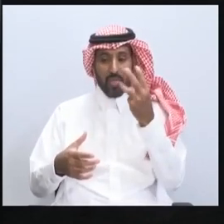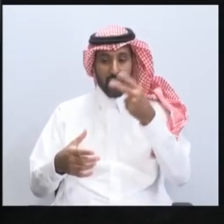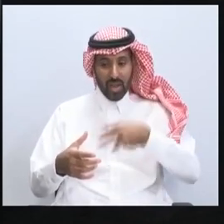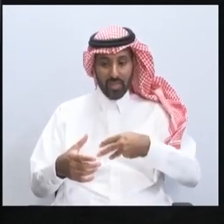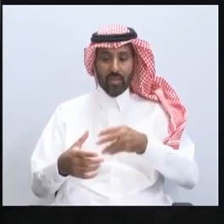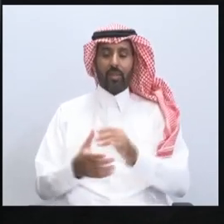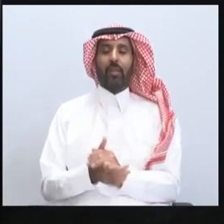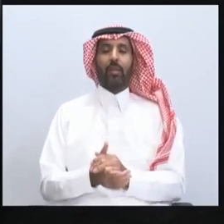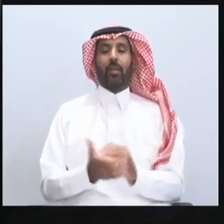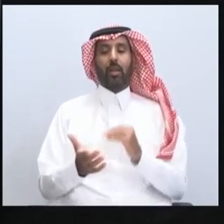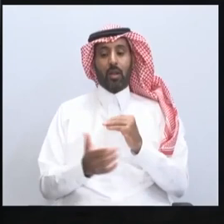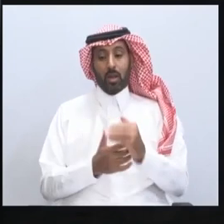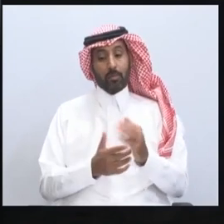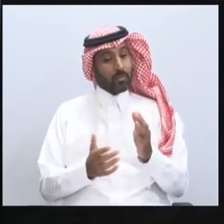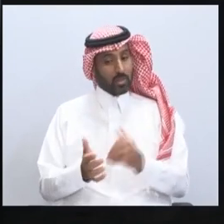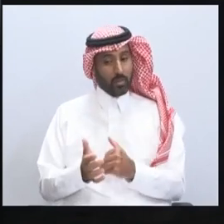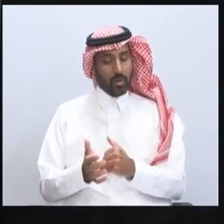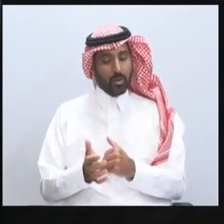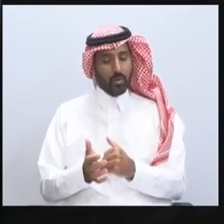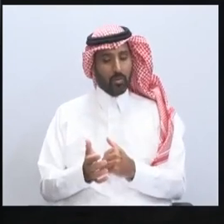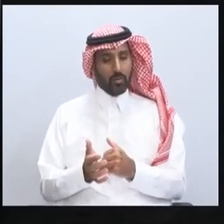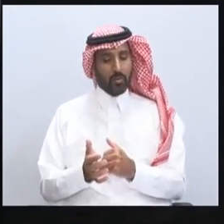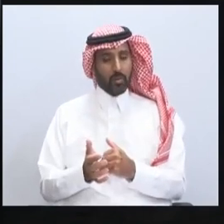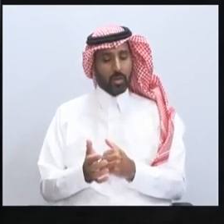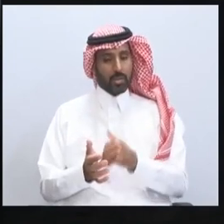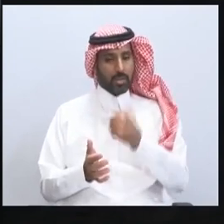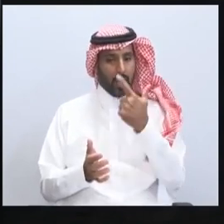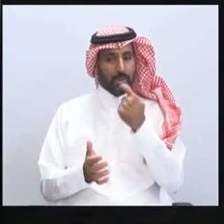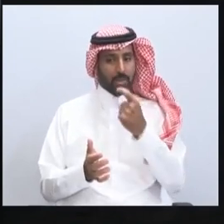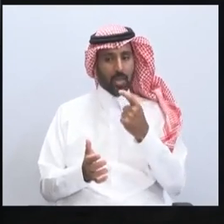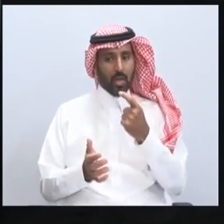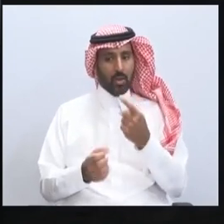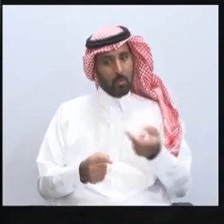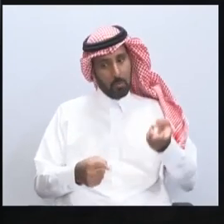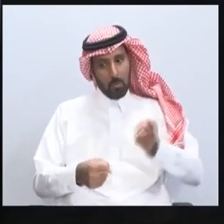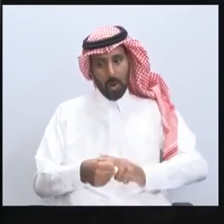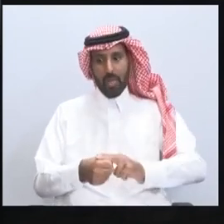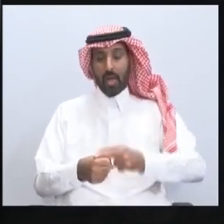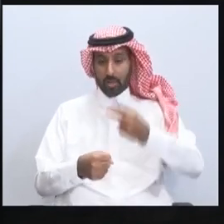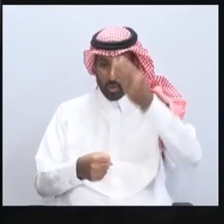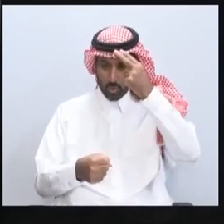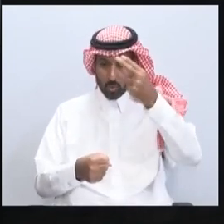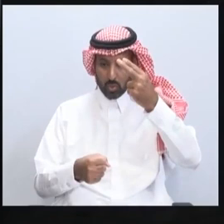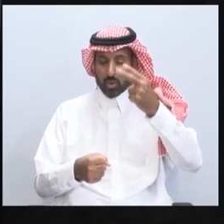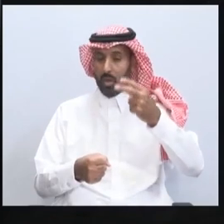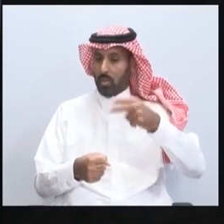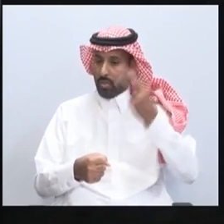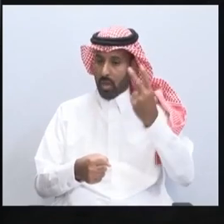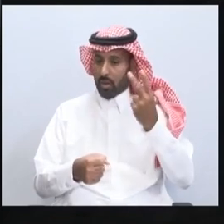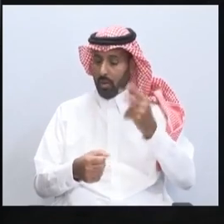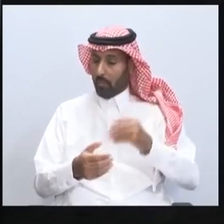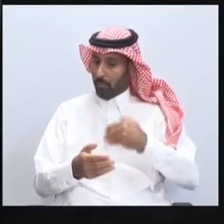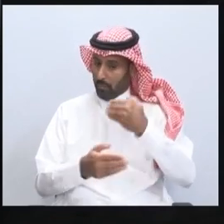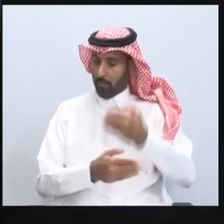1233 لم تستمر سبع سنوات الا وعادت هذه الدوله